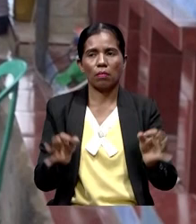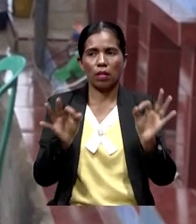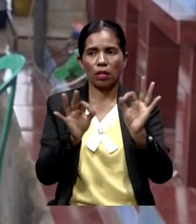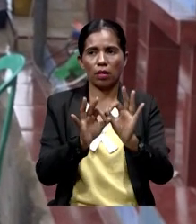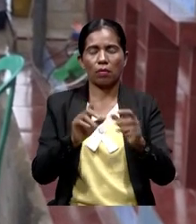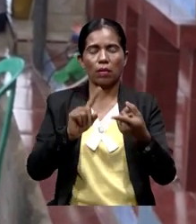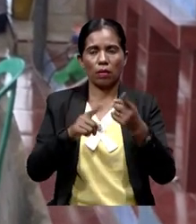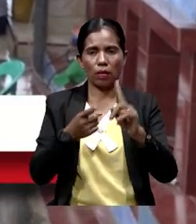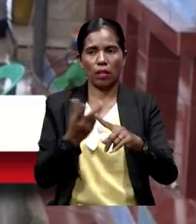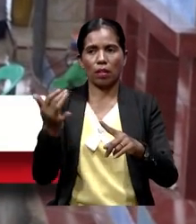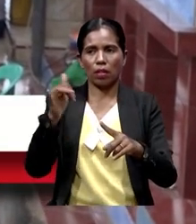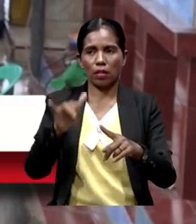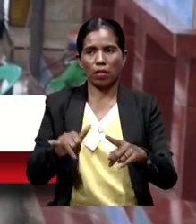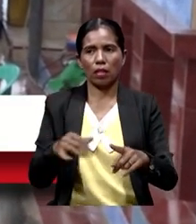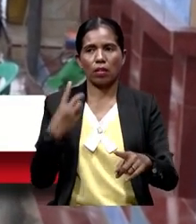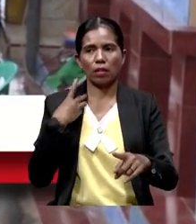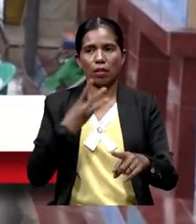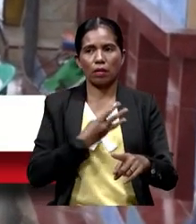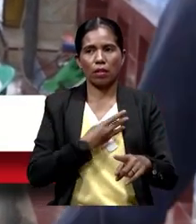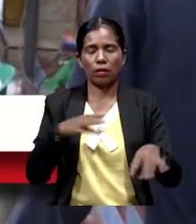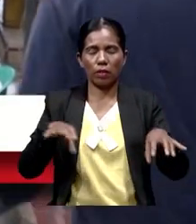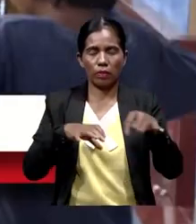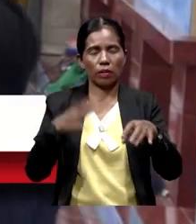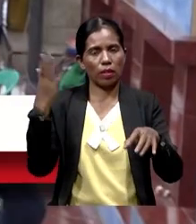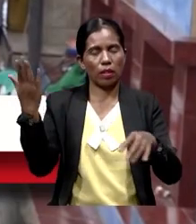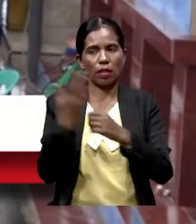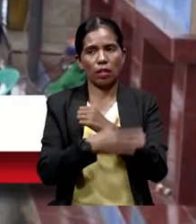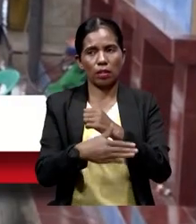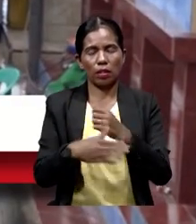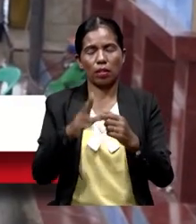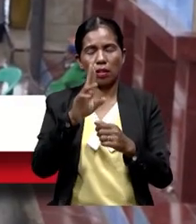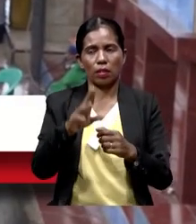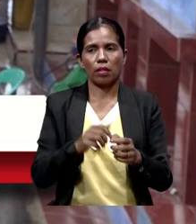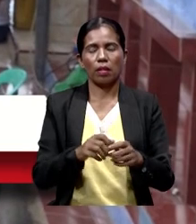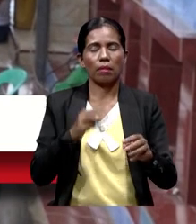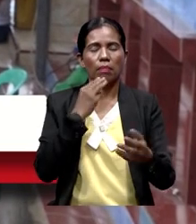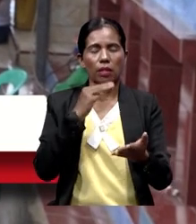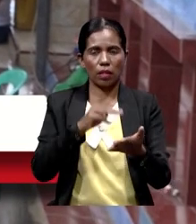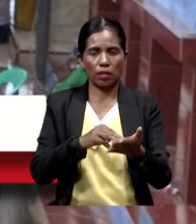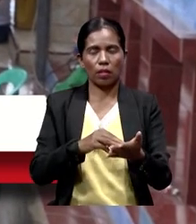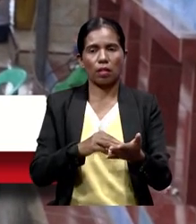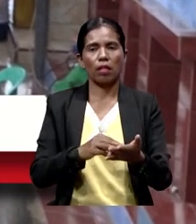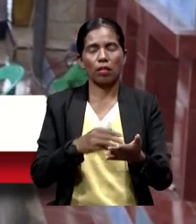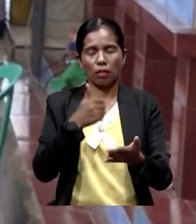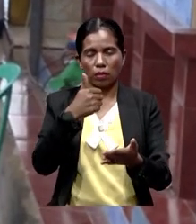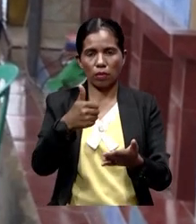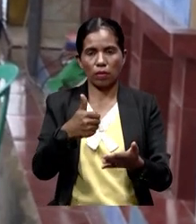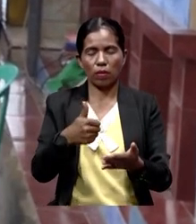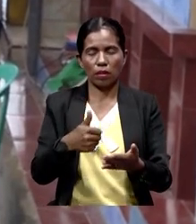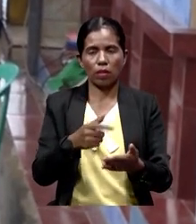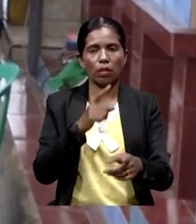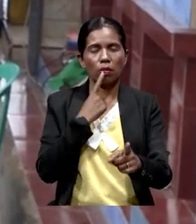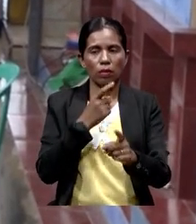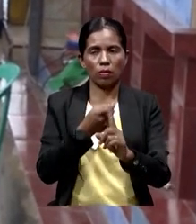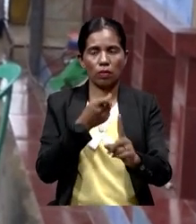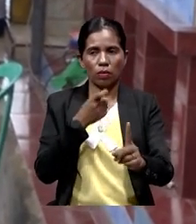ba maluk sira, anesan ami laura i servisio em lirain. Entang iha buat bar mensazin dan bema furak, tep tebe su simana lelinya Alves di nyan,